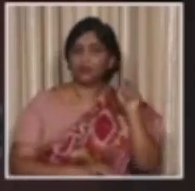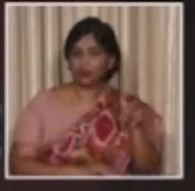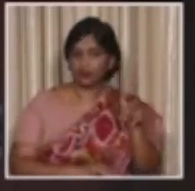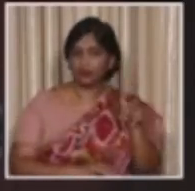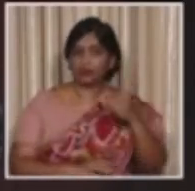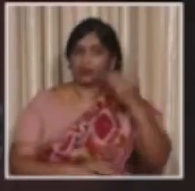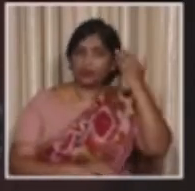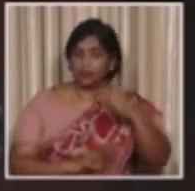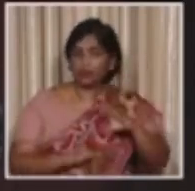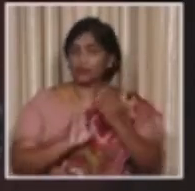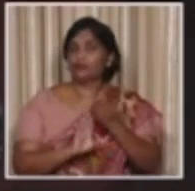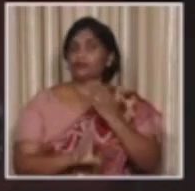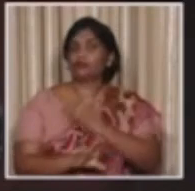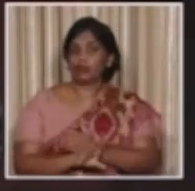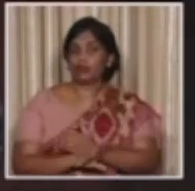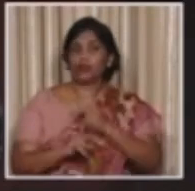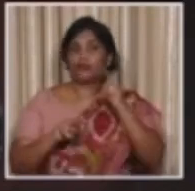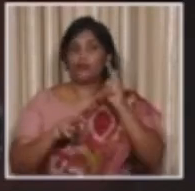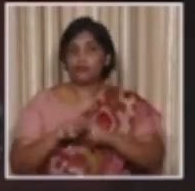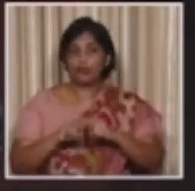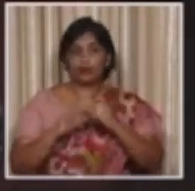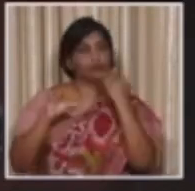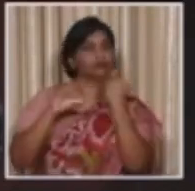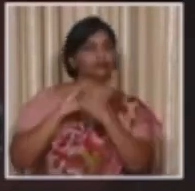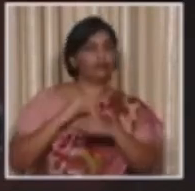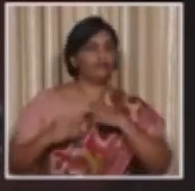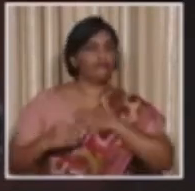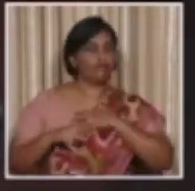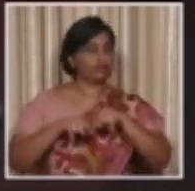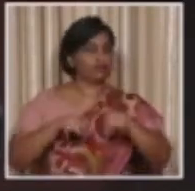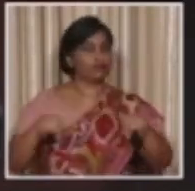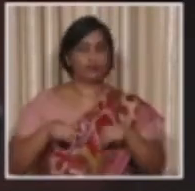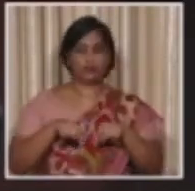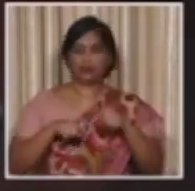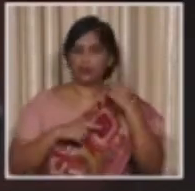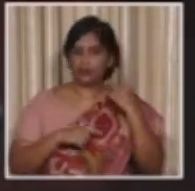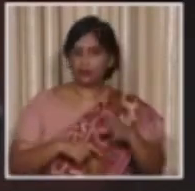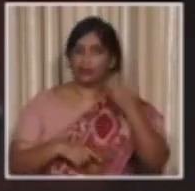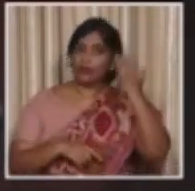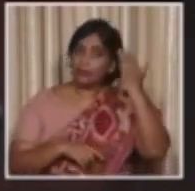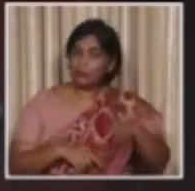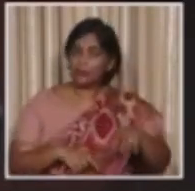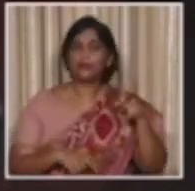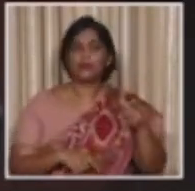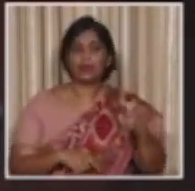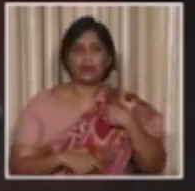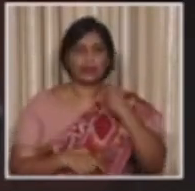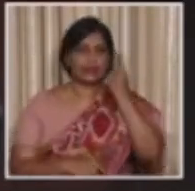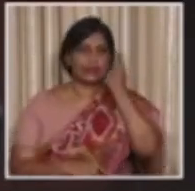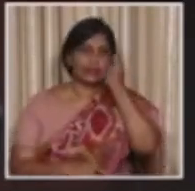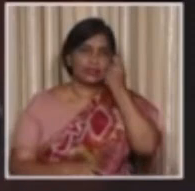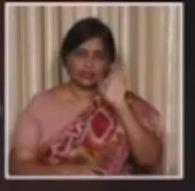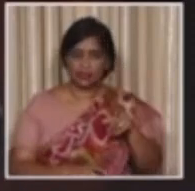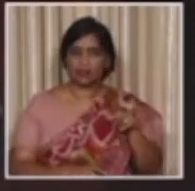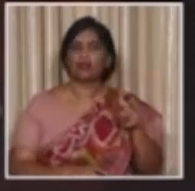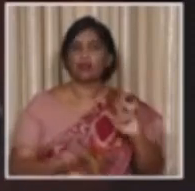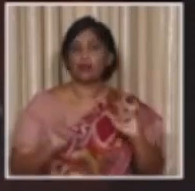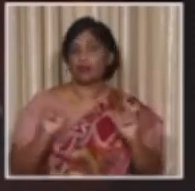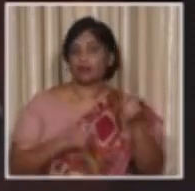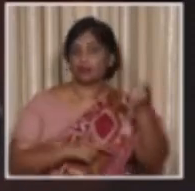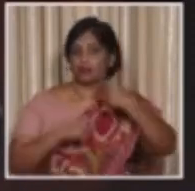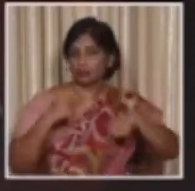මිය යාමට පෙර මිතුරියකට යවපු හඬපටයක් නිසාවෙන් ඇයගේ මරණය සම්බන්ධයෙන් සැකයක් පවතින බවටත්